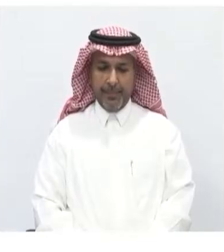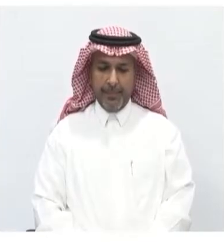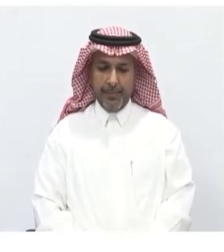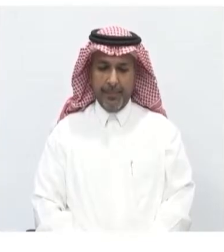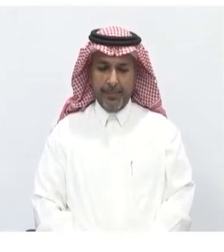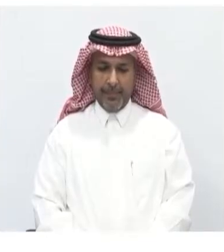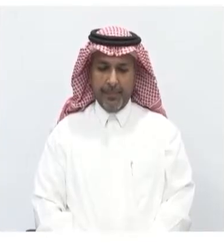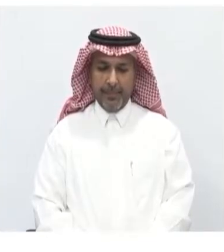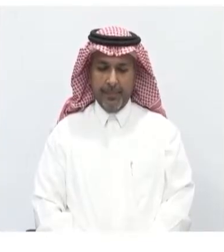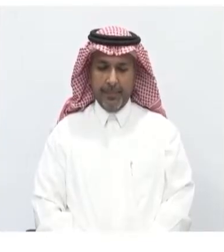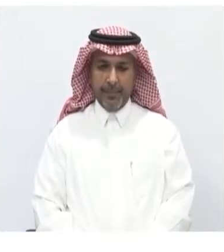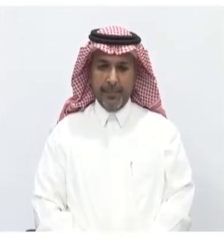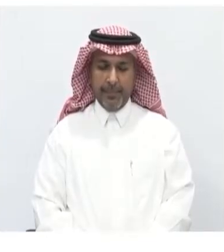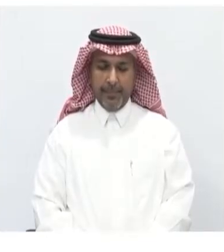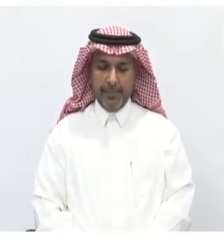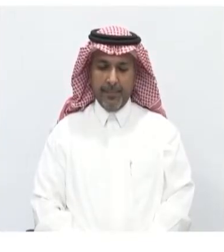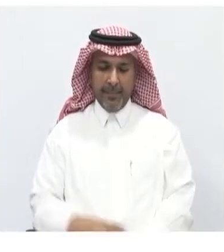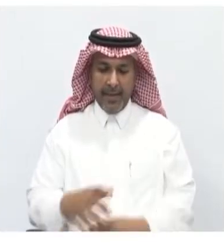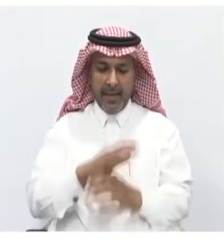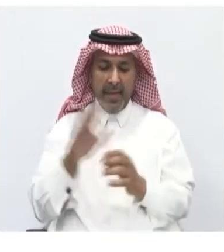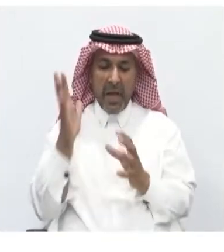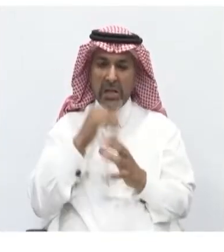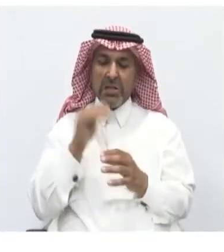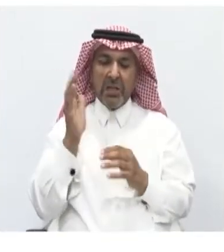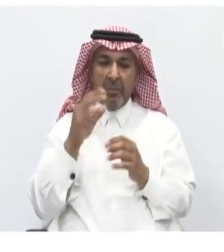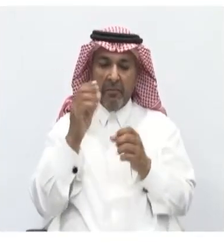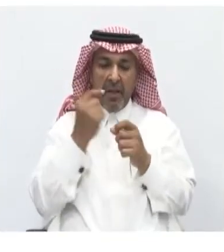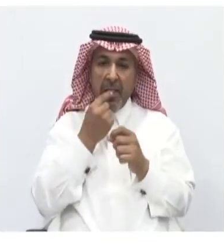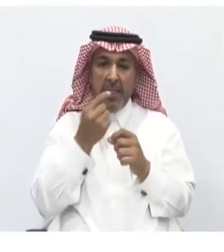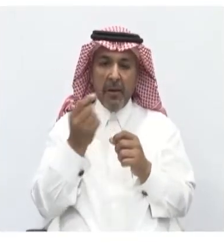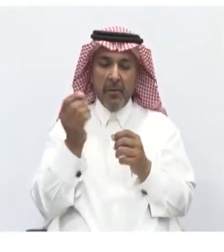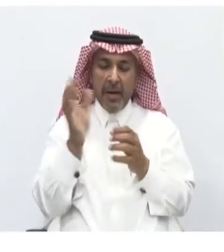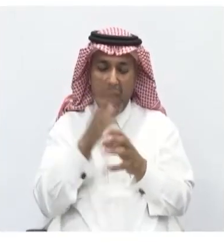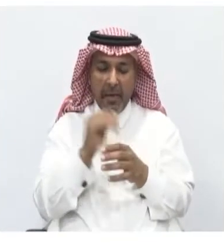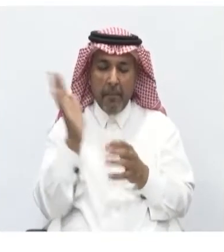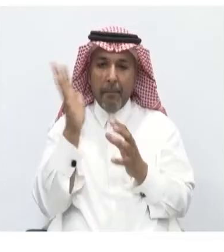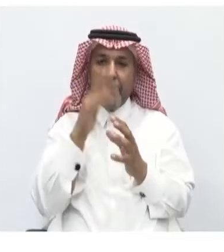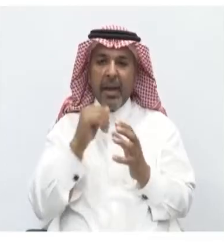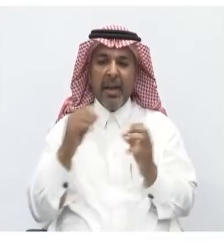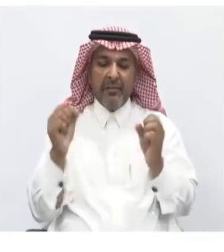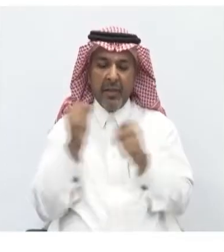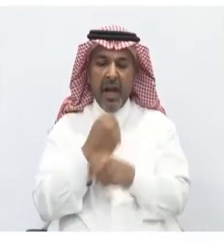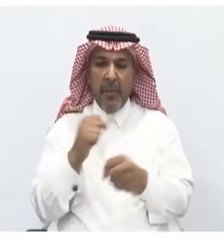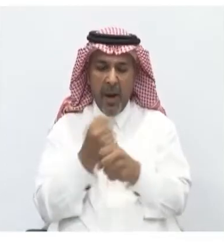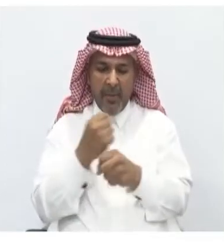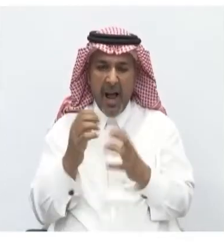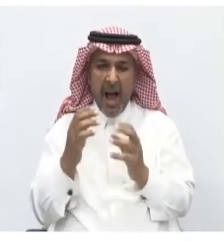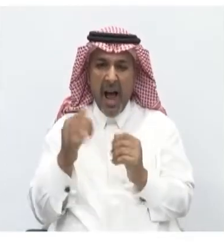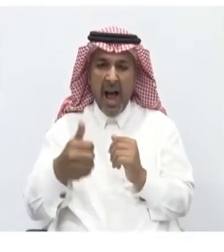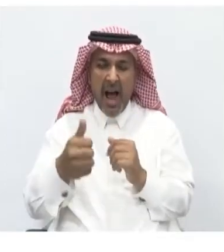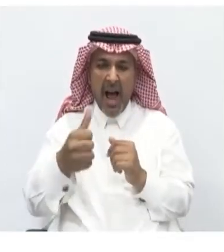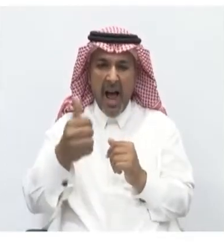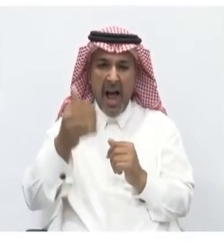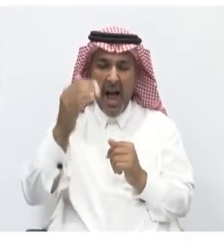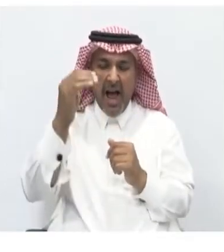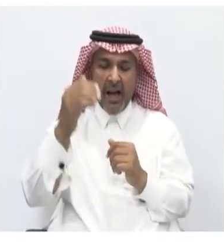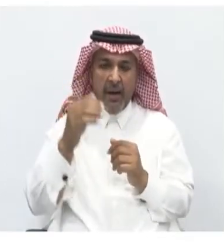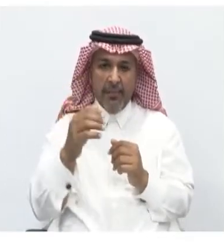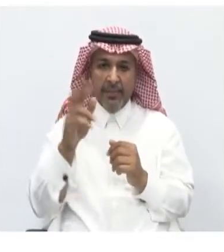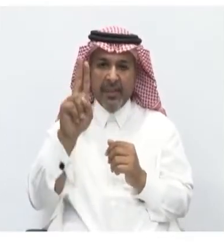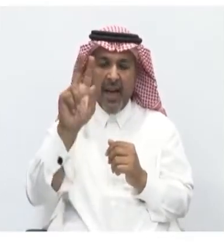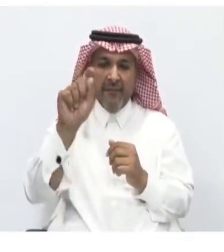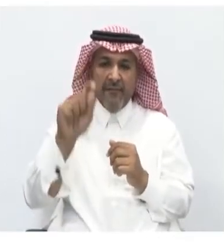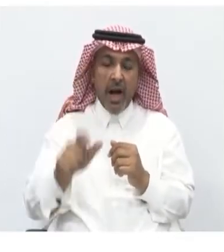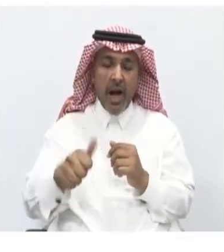برمجه قناه البوتاسيوم قادستهلكت في التفاعل وان التفاعل هنا توقف اذا متى